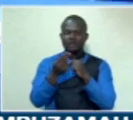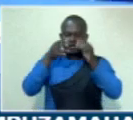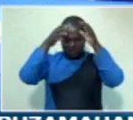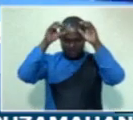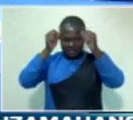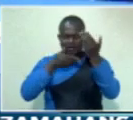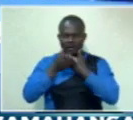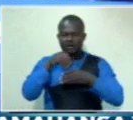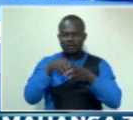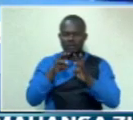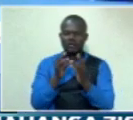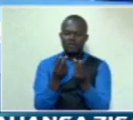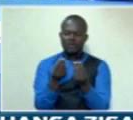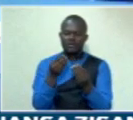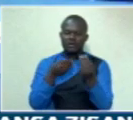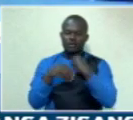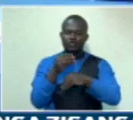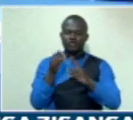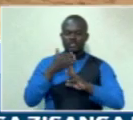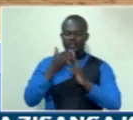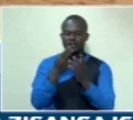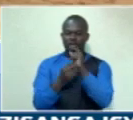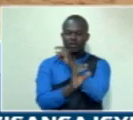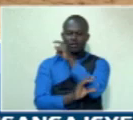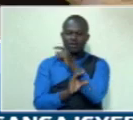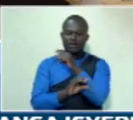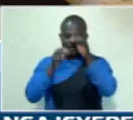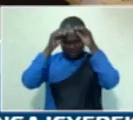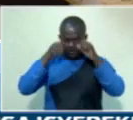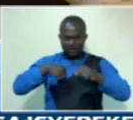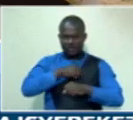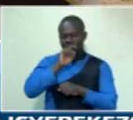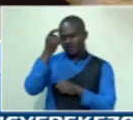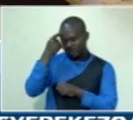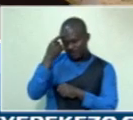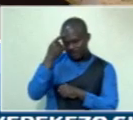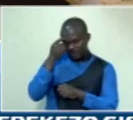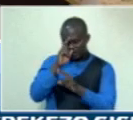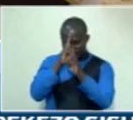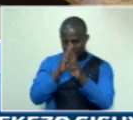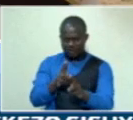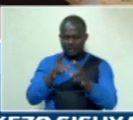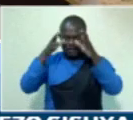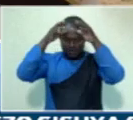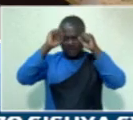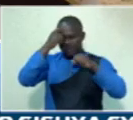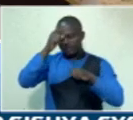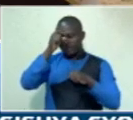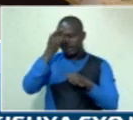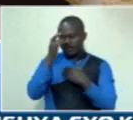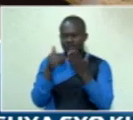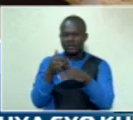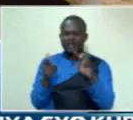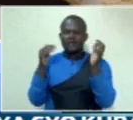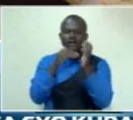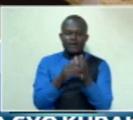mu buryo bwo koherezanya ubucuruzi hagati y'ibihugu byombi ari perezida wacu wa Repubulika His Excellency Paul Kagame ndetse na Faustin